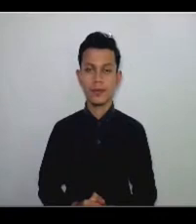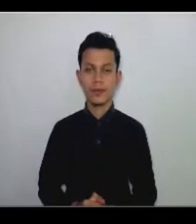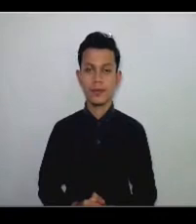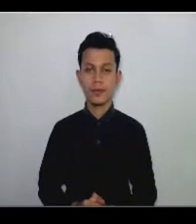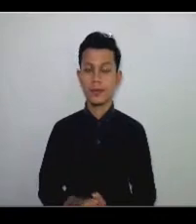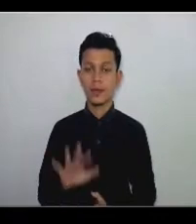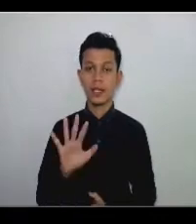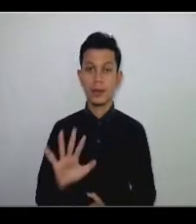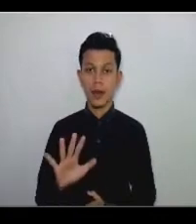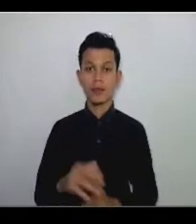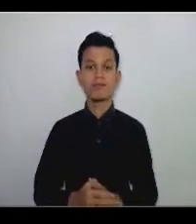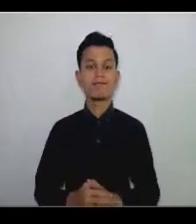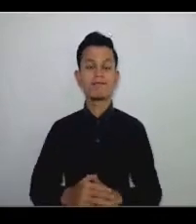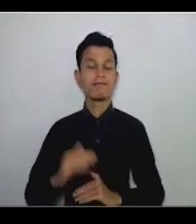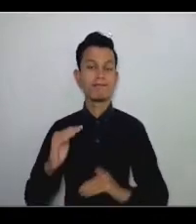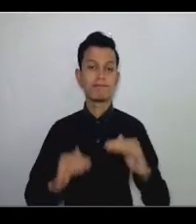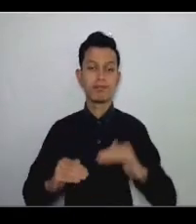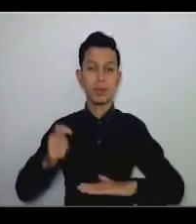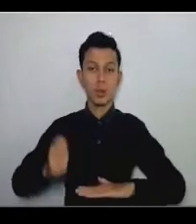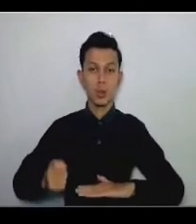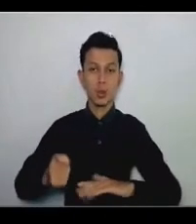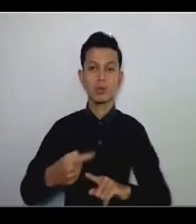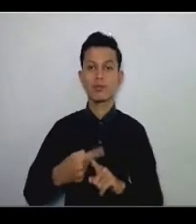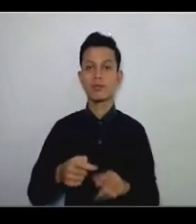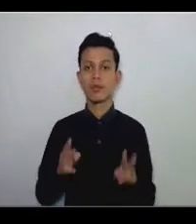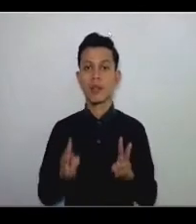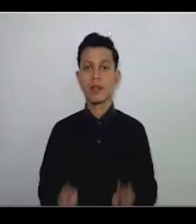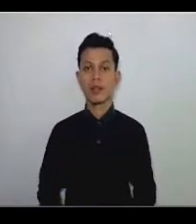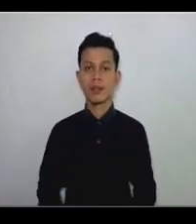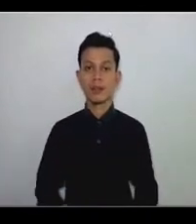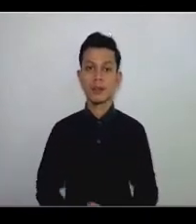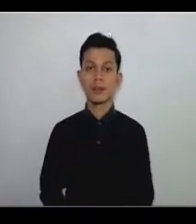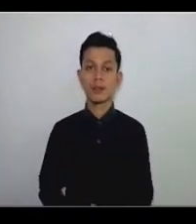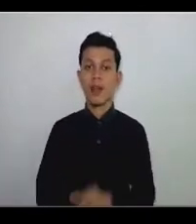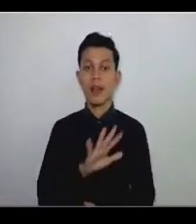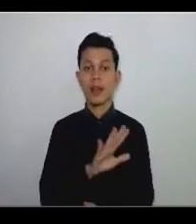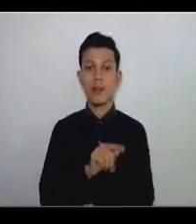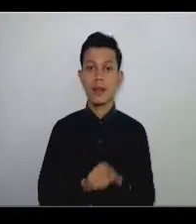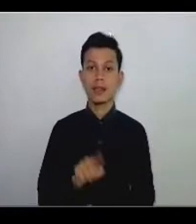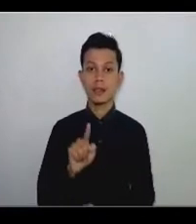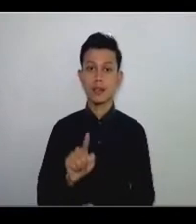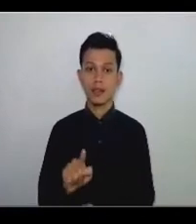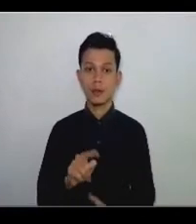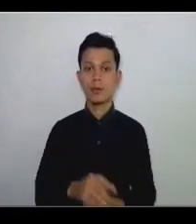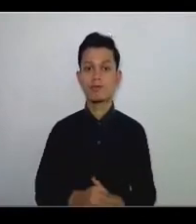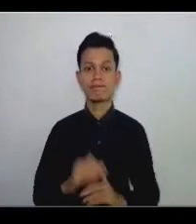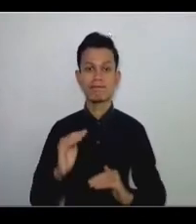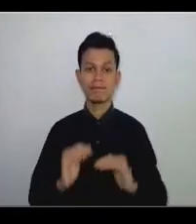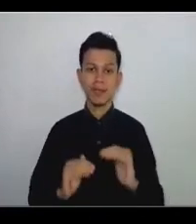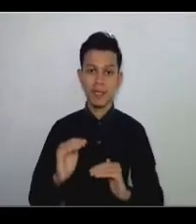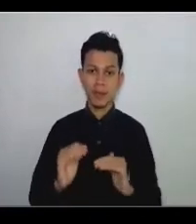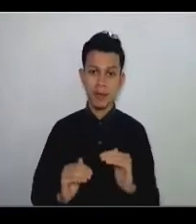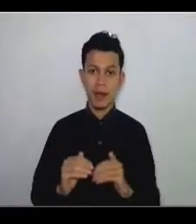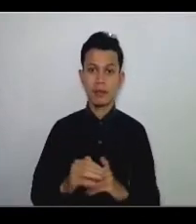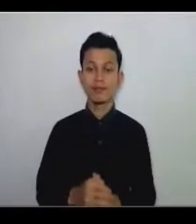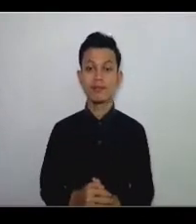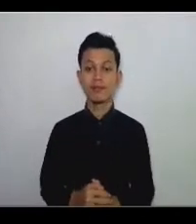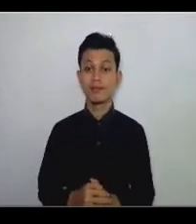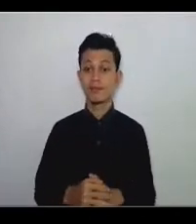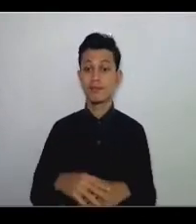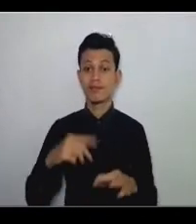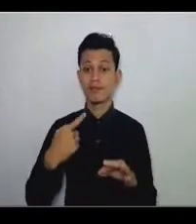l pertimbangan hukum dan etika 5.1 menimbang bahwa sebelum